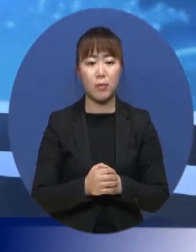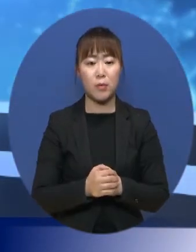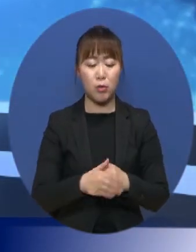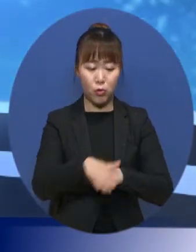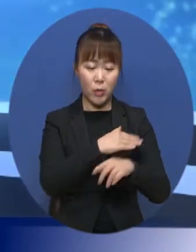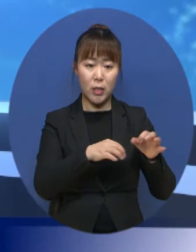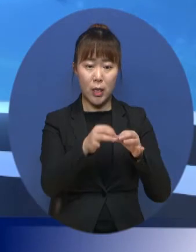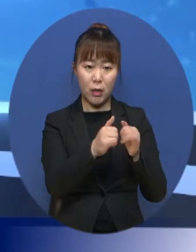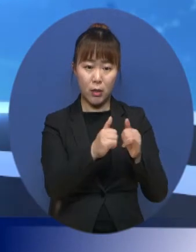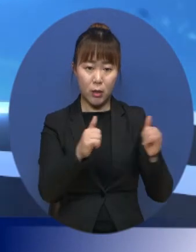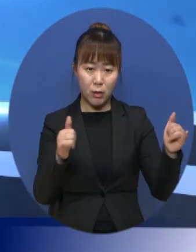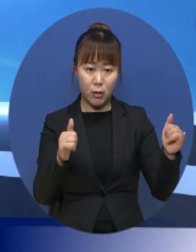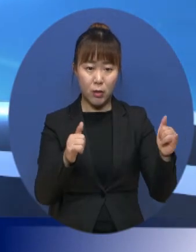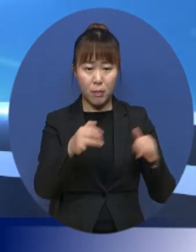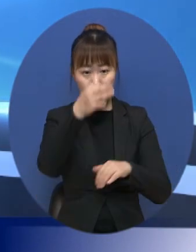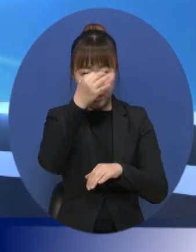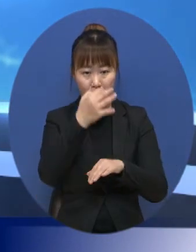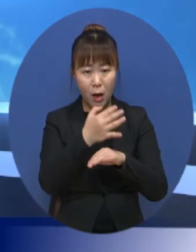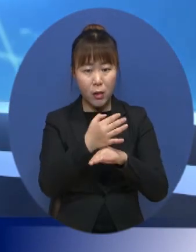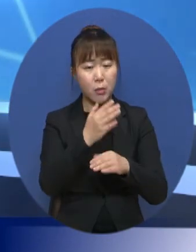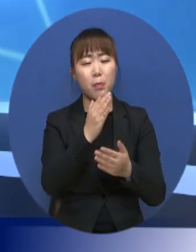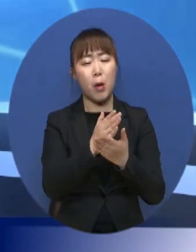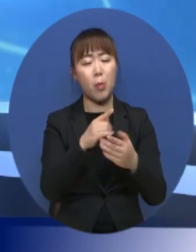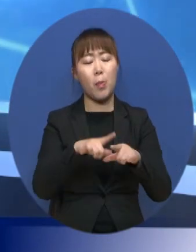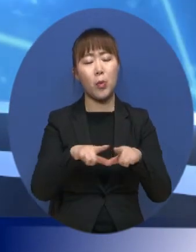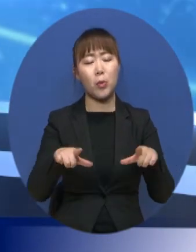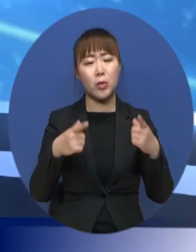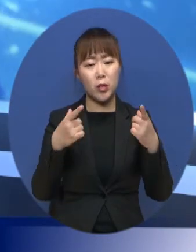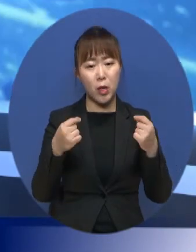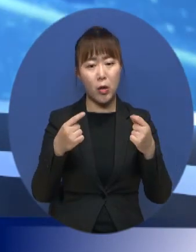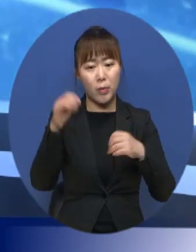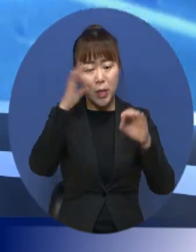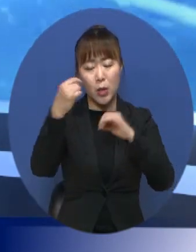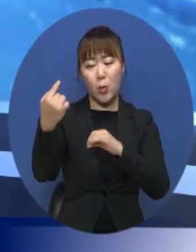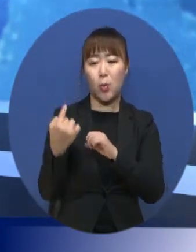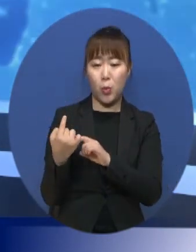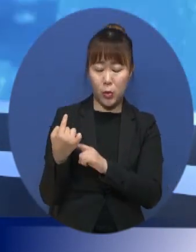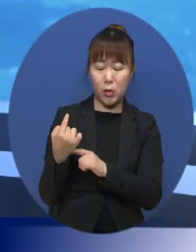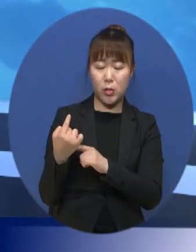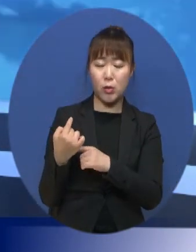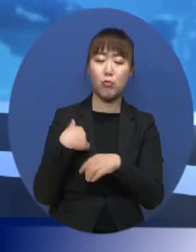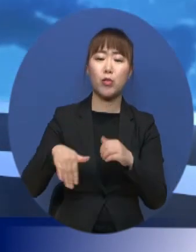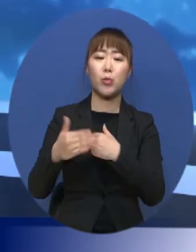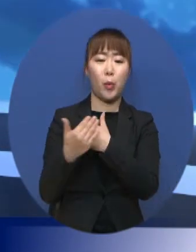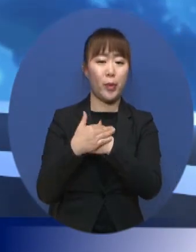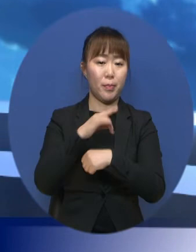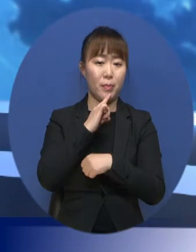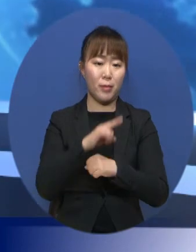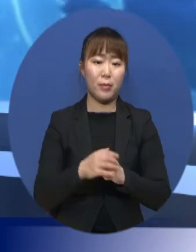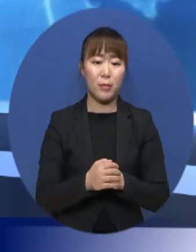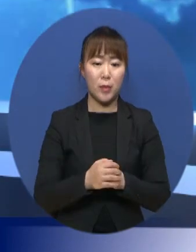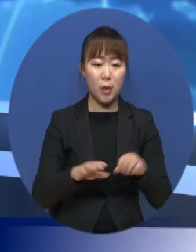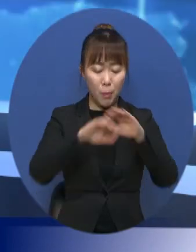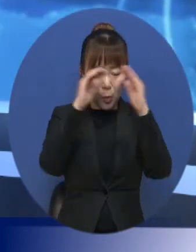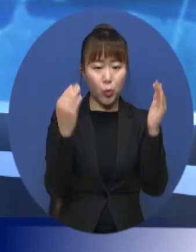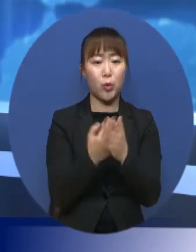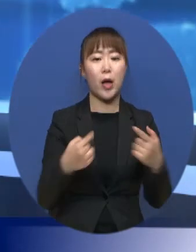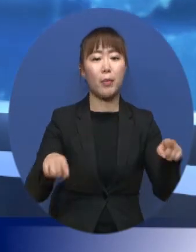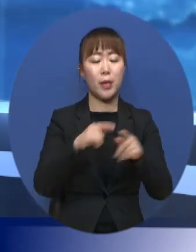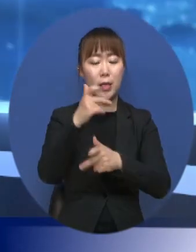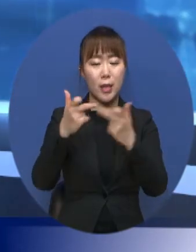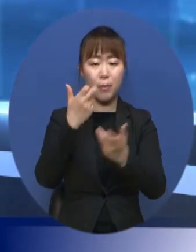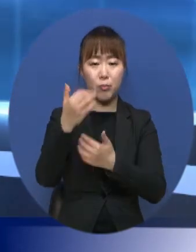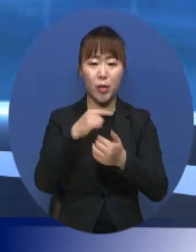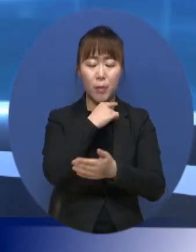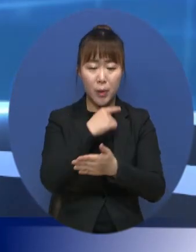인근 상인들은 미안해 말고 평소처럼 찾아주는 것이 돕는 것이라며 호소하고 있는데요. 모두 함께 산불